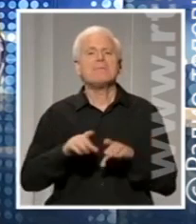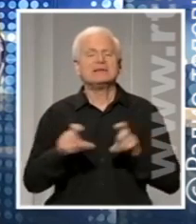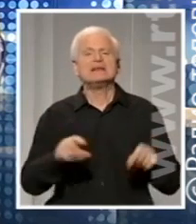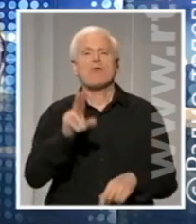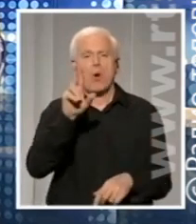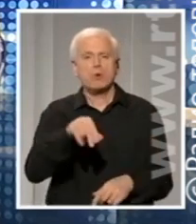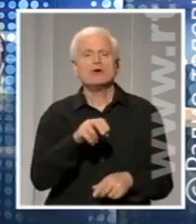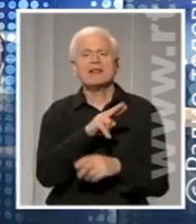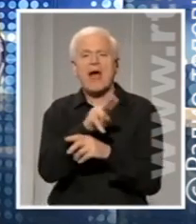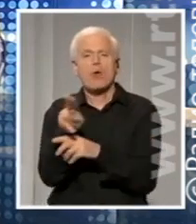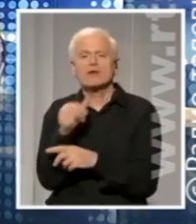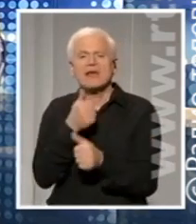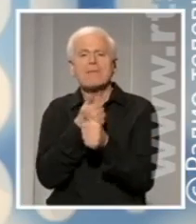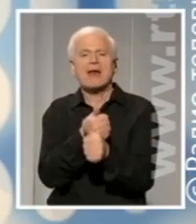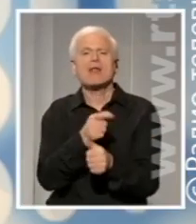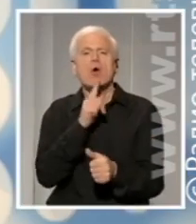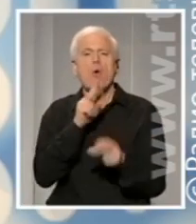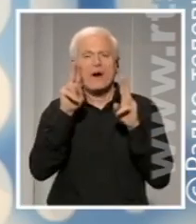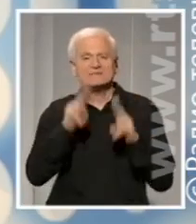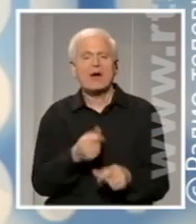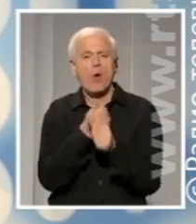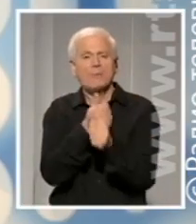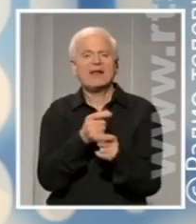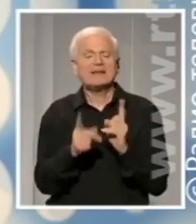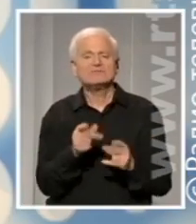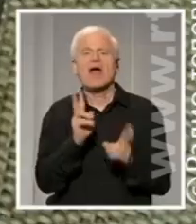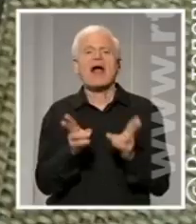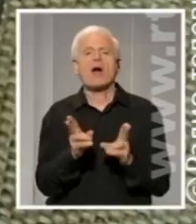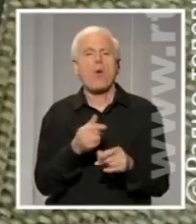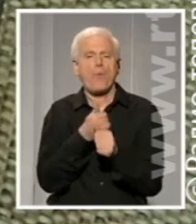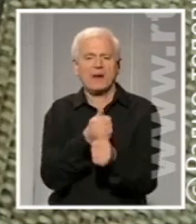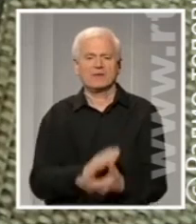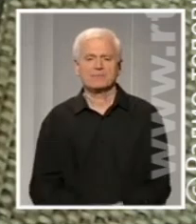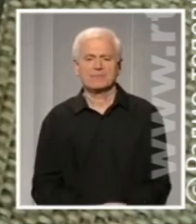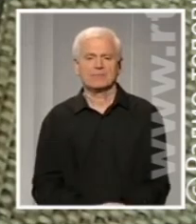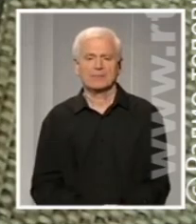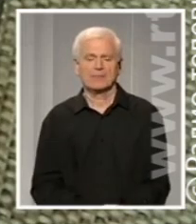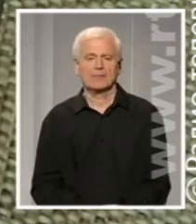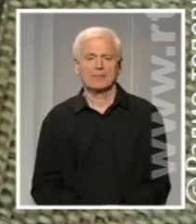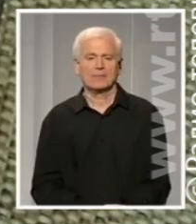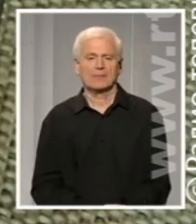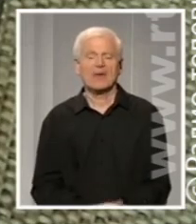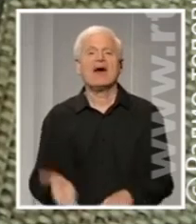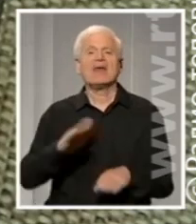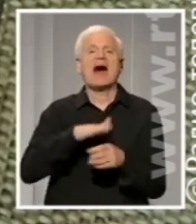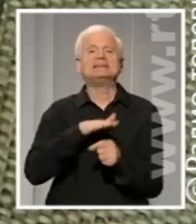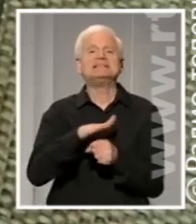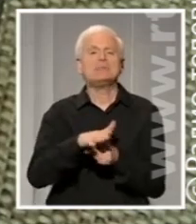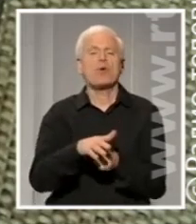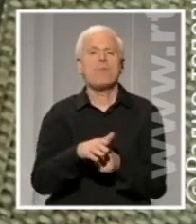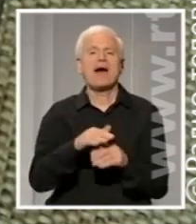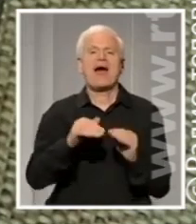da kontroliše i prati ko prati tu nastavu i kako je prati? Odmah da vam odgovorim. Na sistemskom nivou je